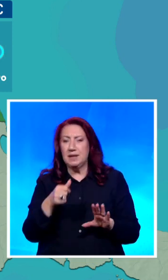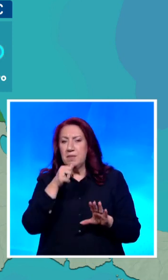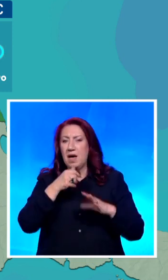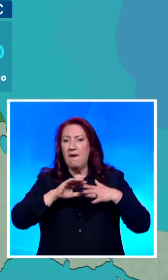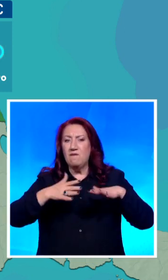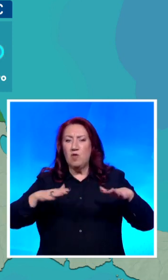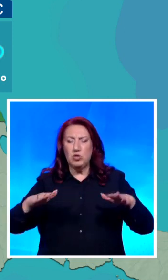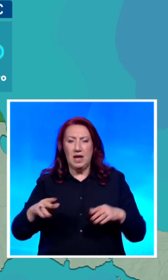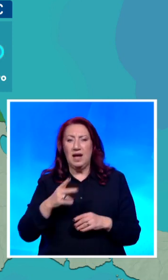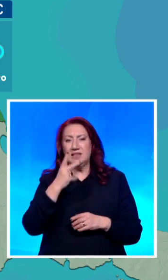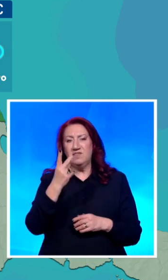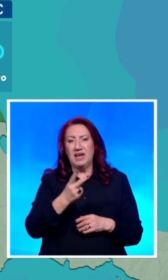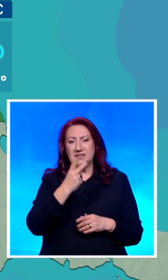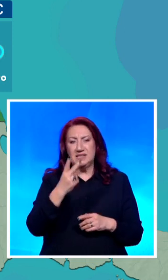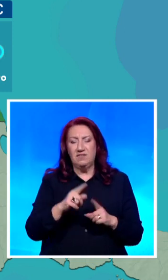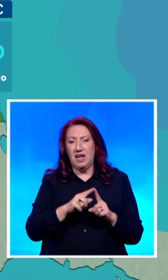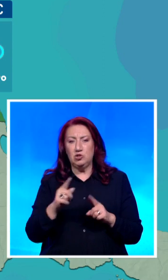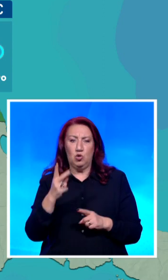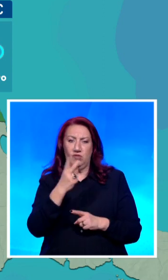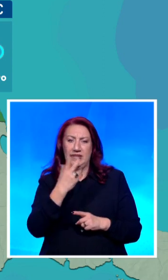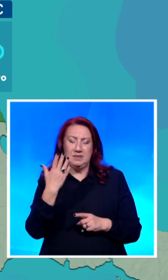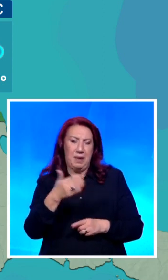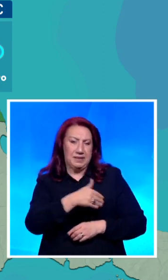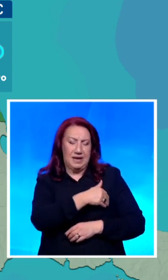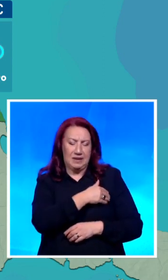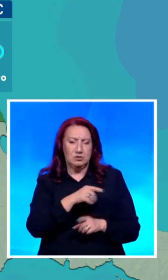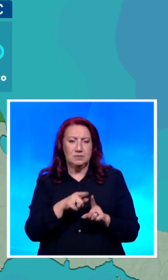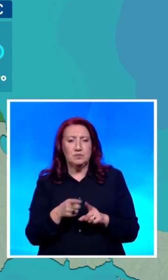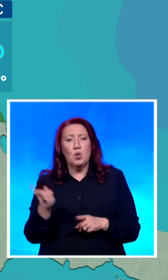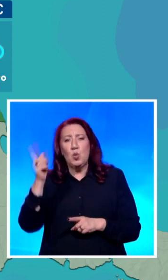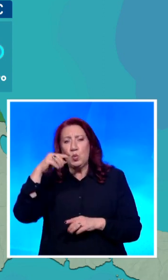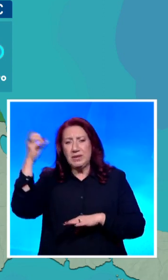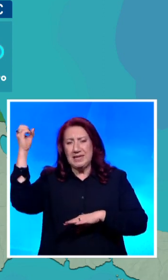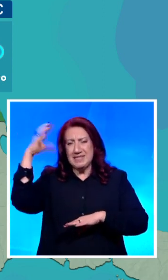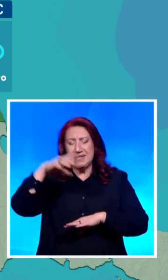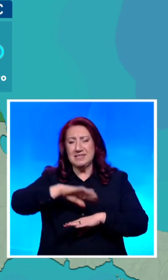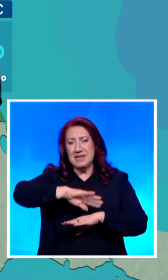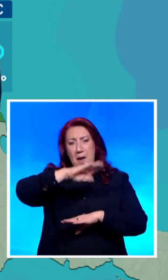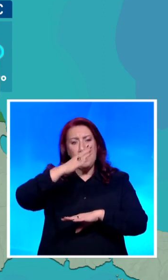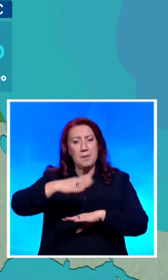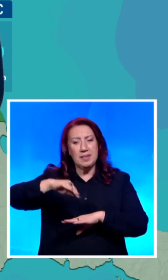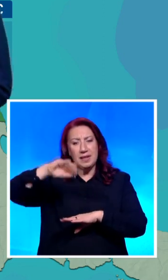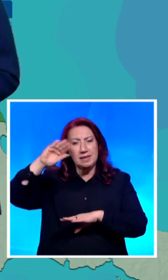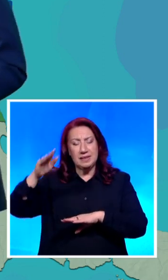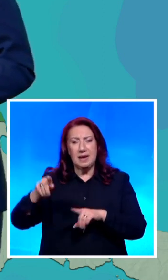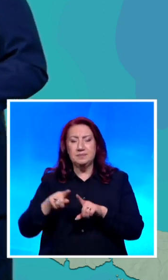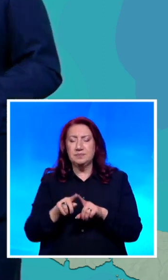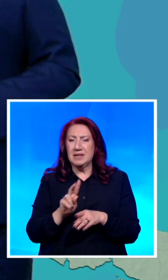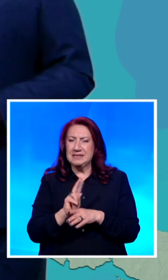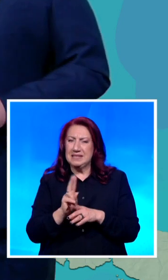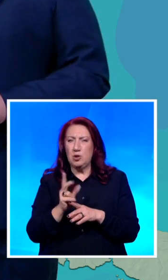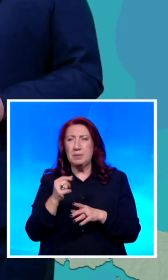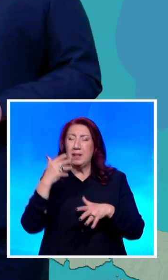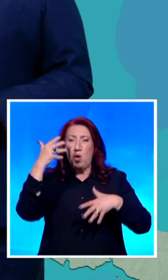морската вода е 22-25 градуса. Слънчево ще е утре и над планините, а след обед купеста облачност и умерен